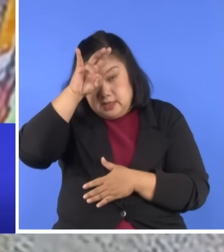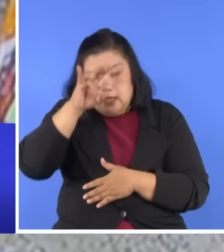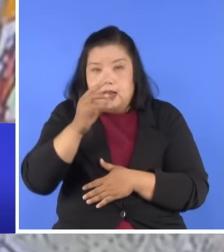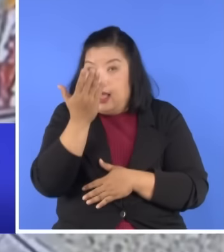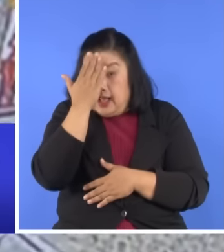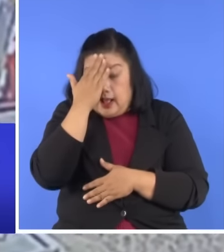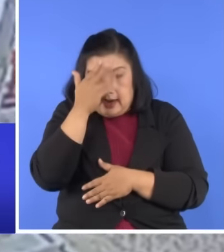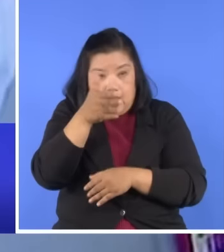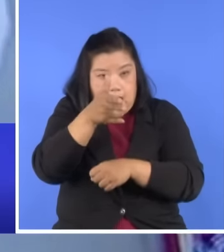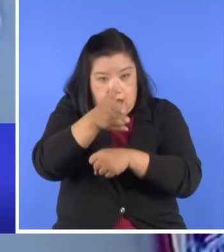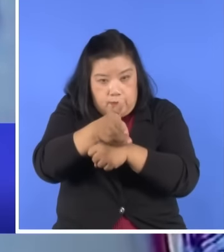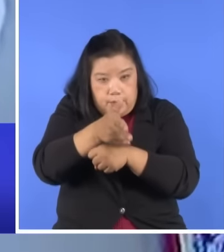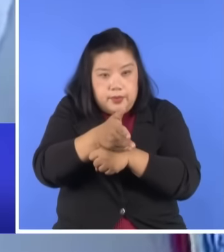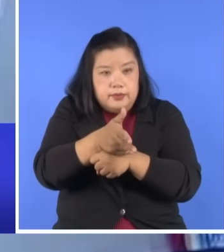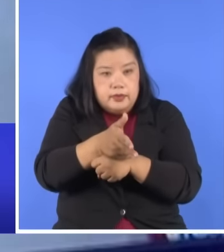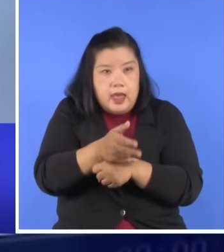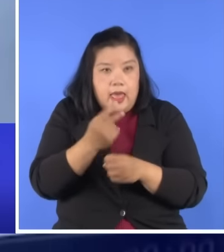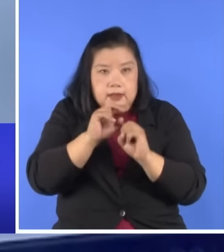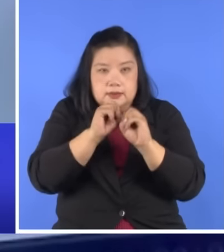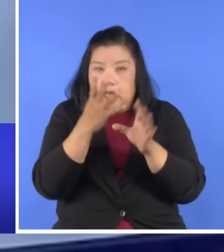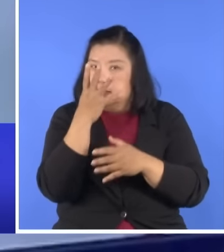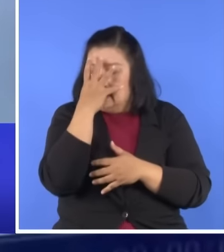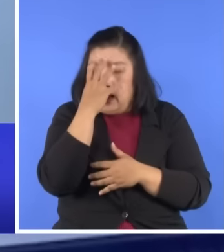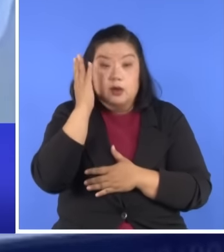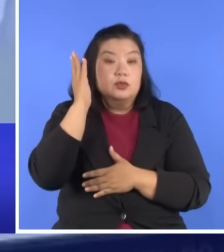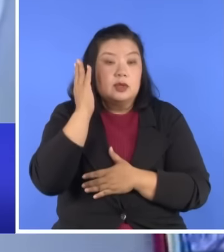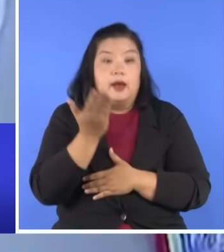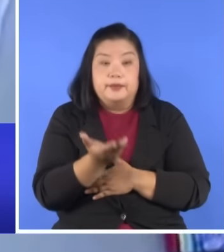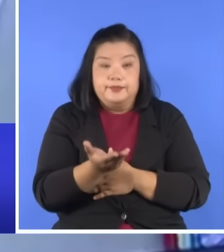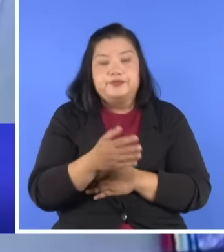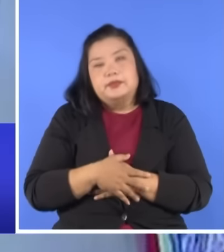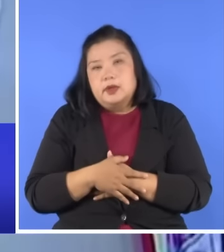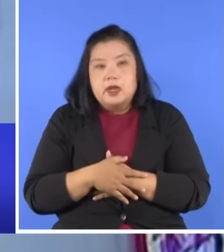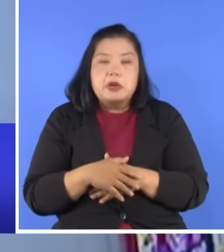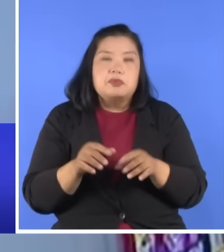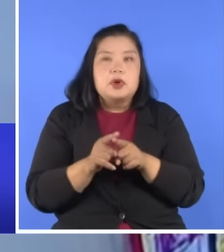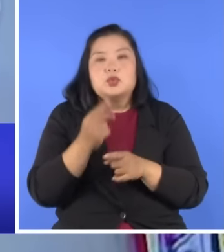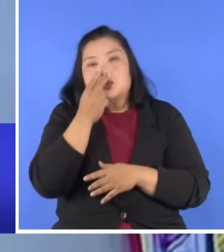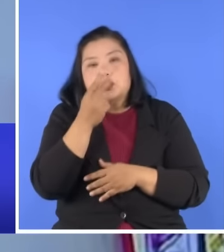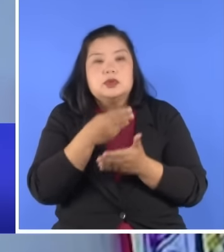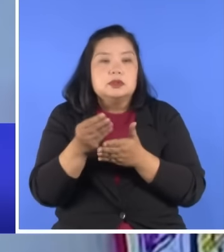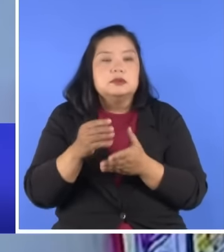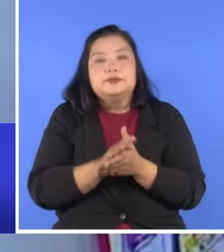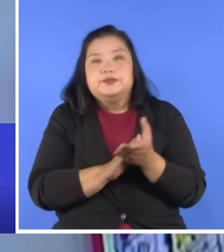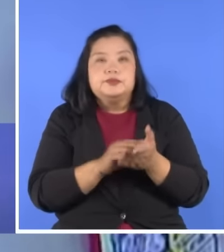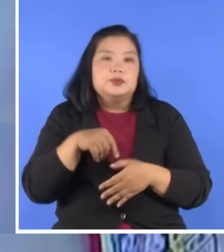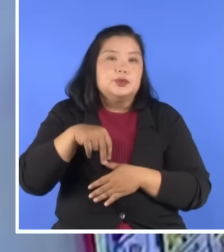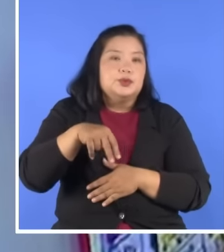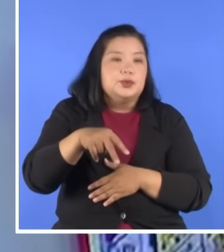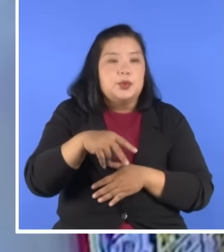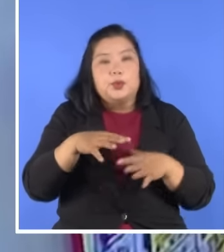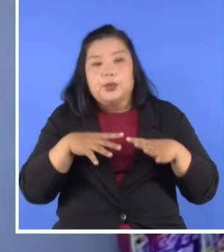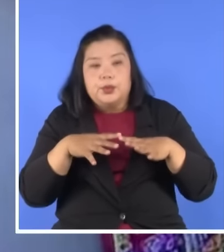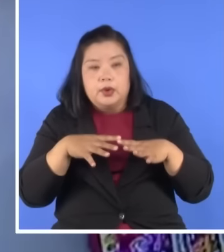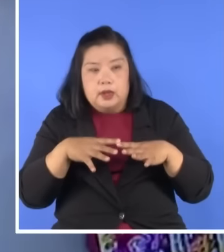ผู้ก่อเหตุเป็นผู้ชายคนนี้เดินเข้ามานะตอนแรกก็มาดูลาดเราก่อนทำทีไปซื้อของในร้านถึง 2ครั้ง 2คลาผู้ก่อ